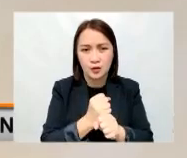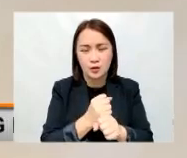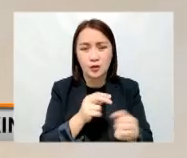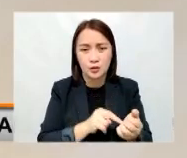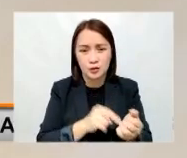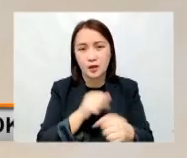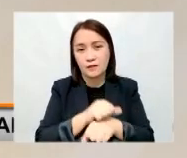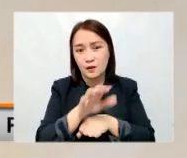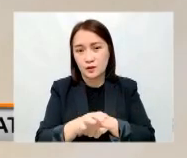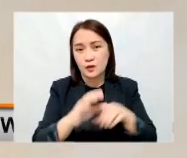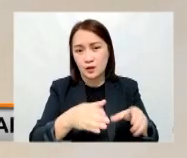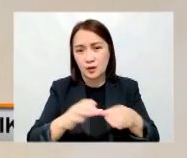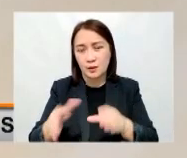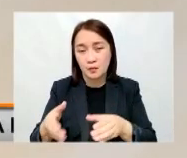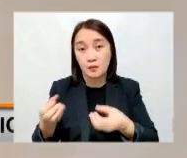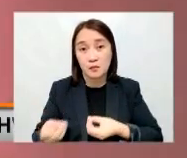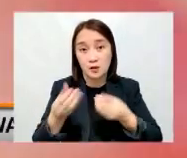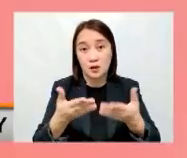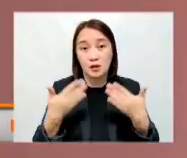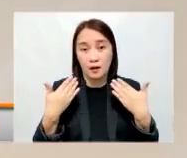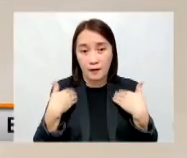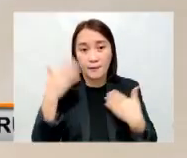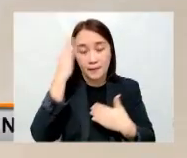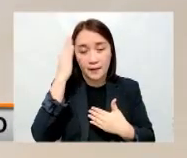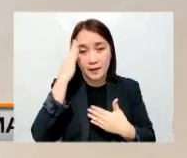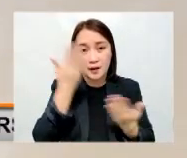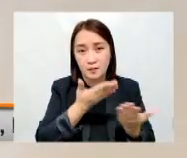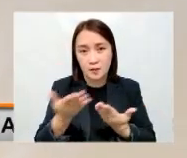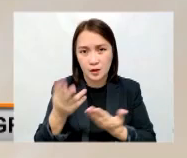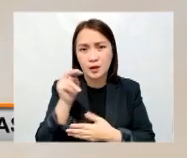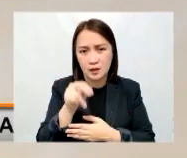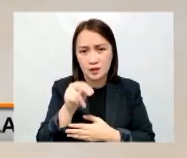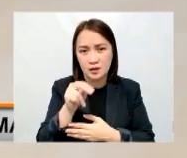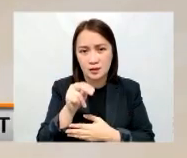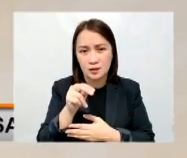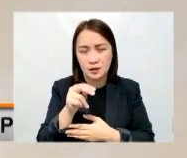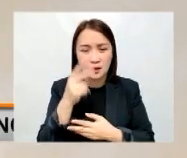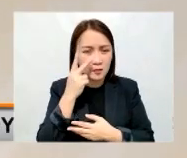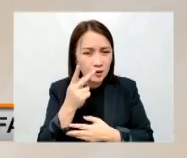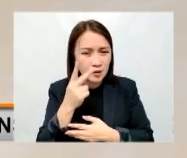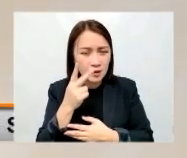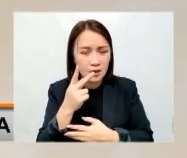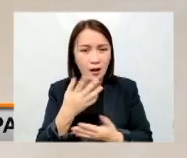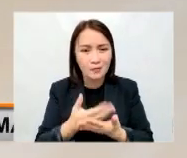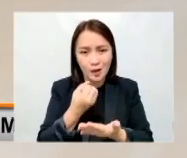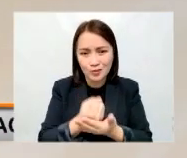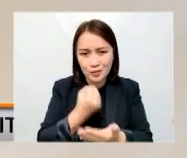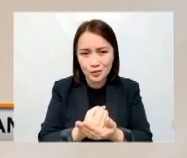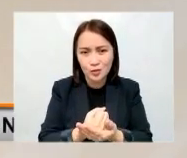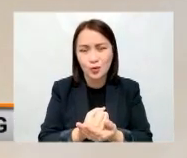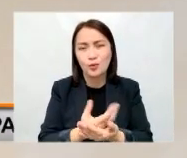daw nito, mabibigyan ng boses ang kanilang sektor. Mapagtutuunan din daw na pansin ng mga issue sa pasahod, working conditions,